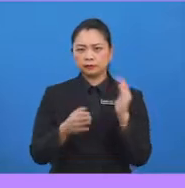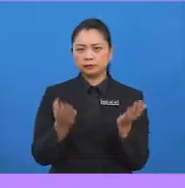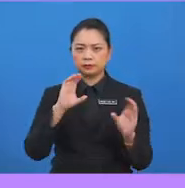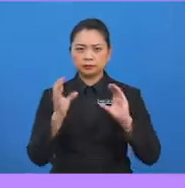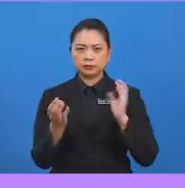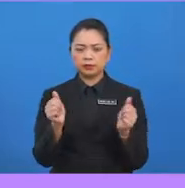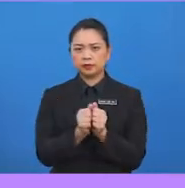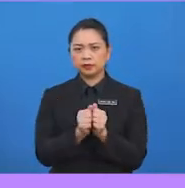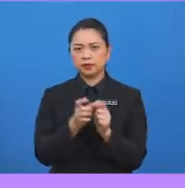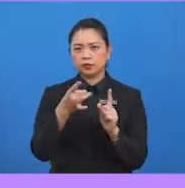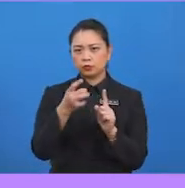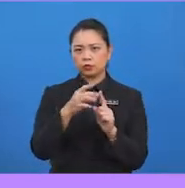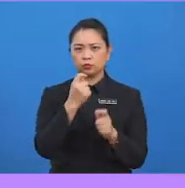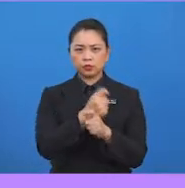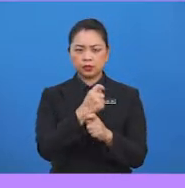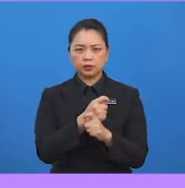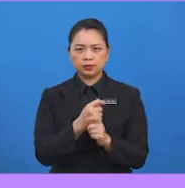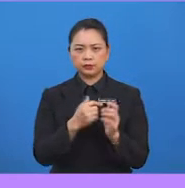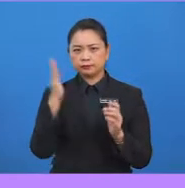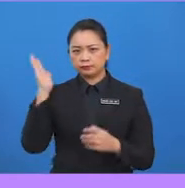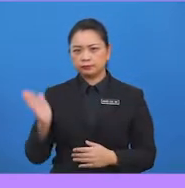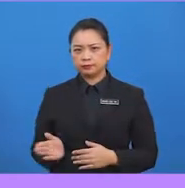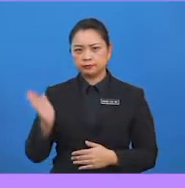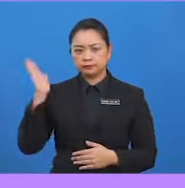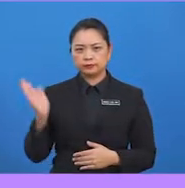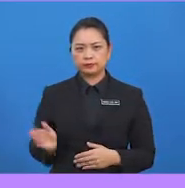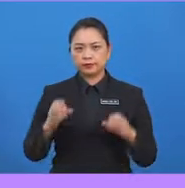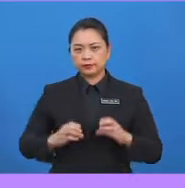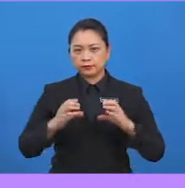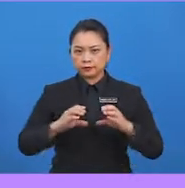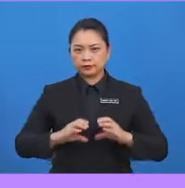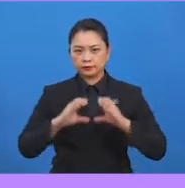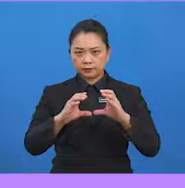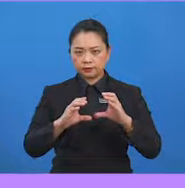tulen? Berikut adalah prosedur eksperimen.